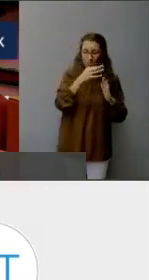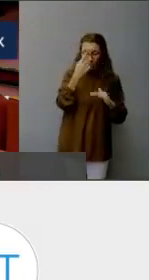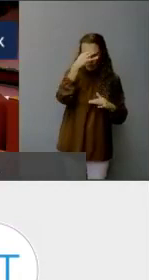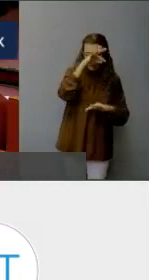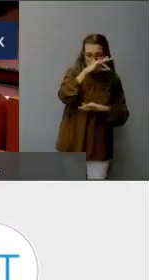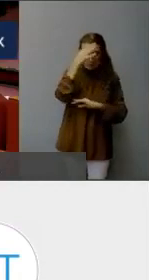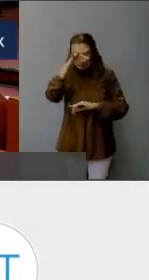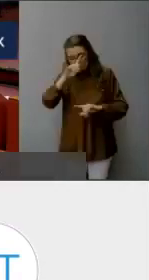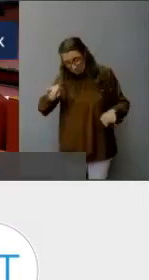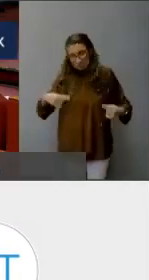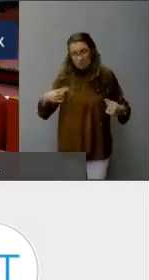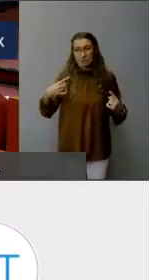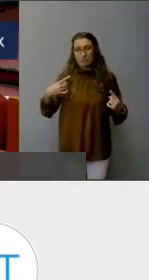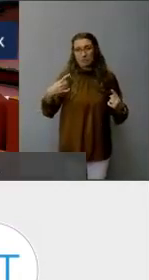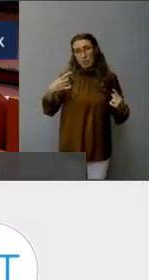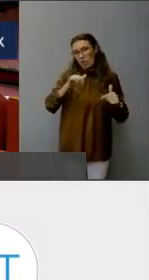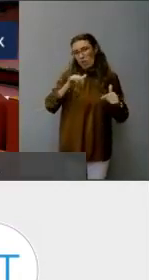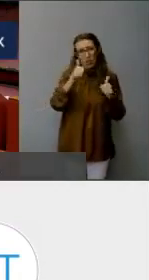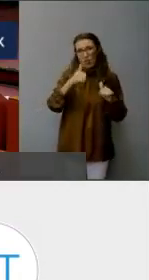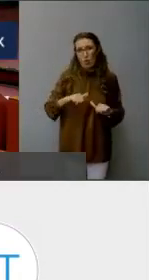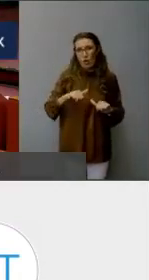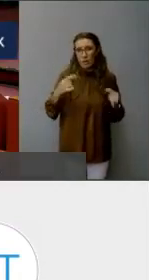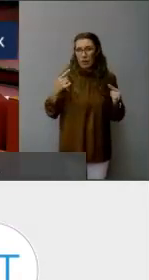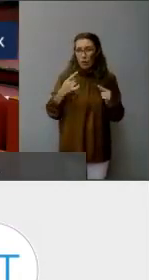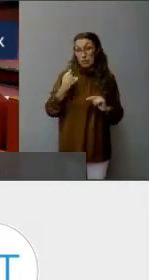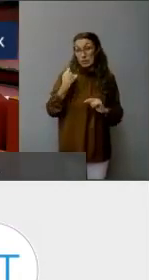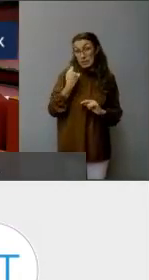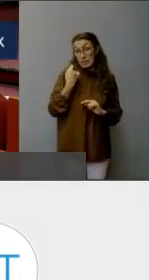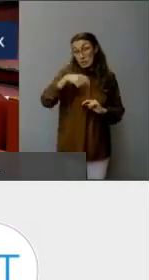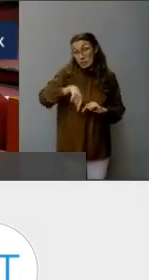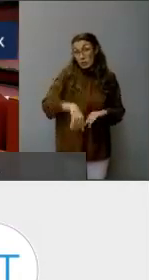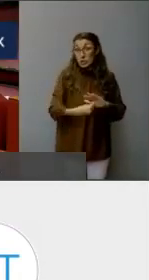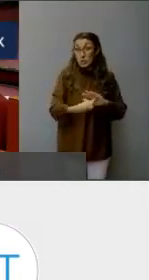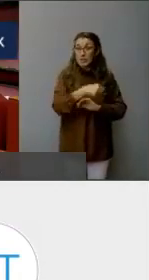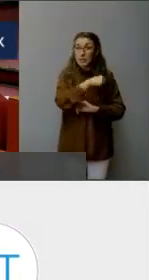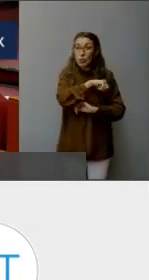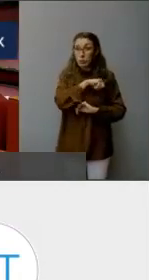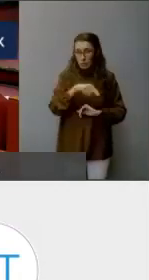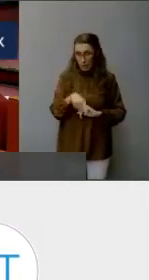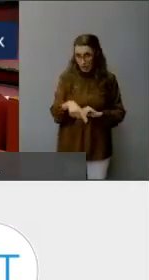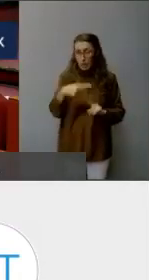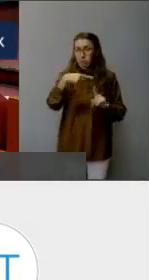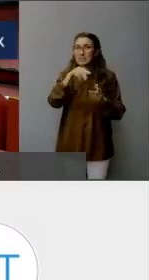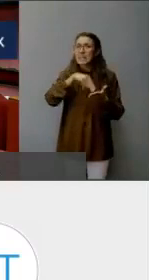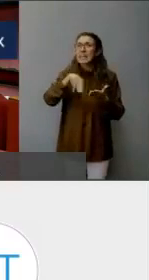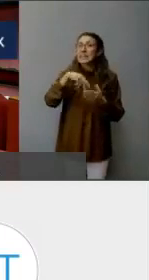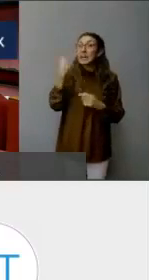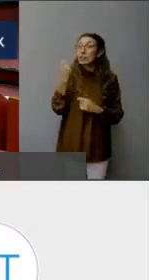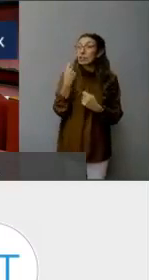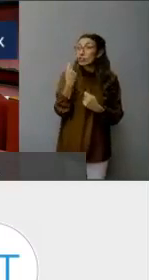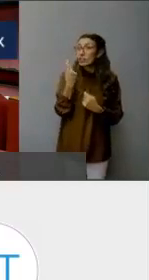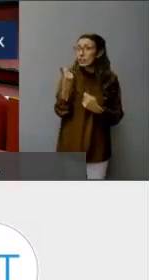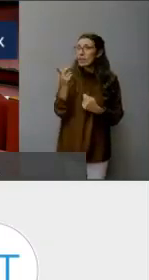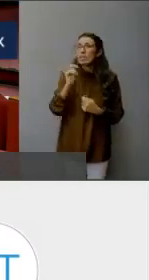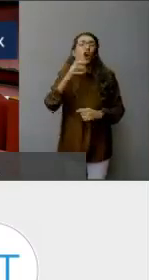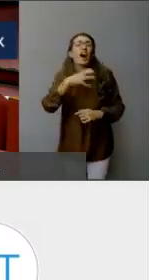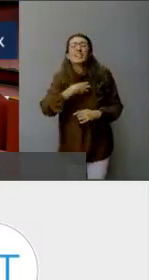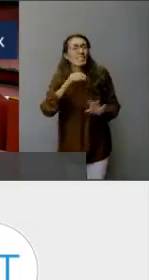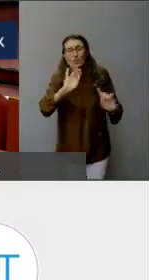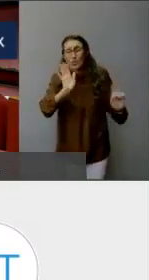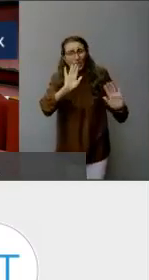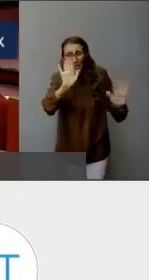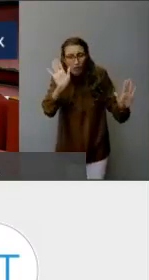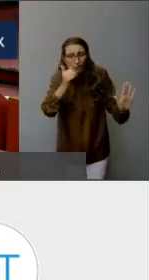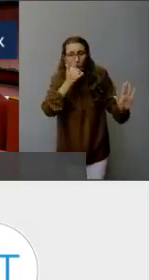sono state prese in esame visto che stiamo parlando di un dipendente comunale e se il segretario generale può no ma non l'assessore perché non è l'assessore